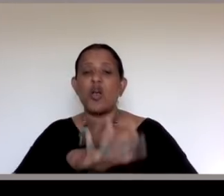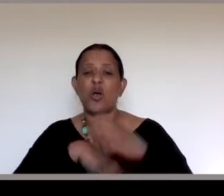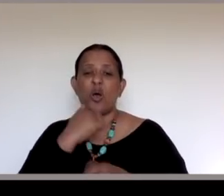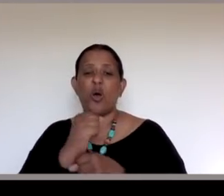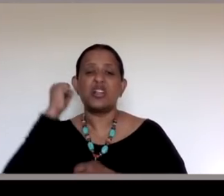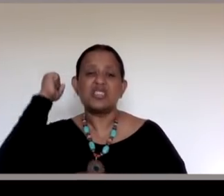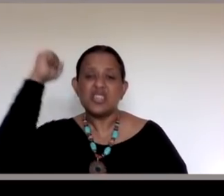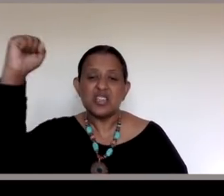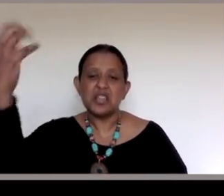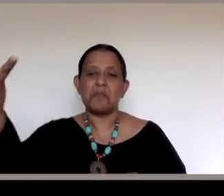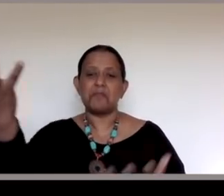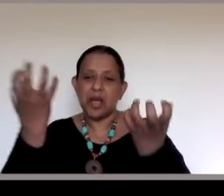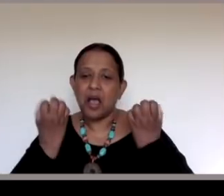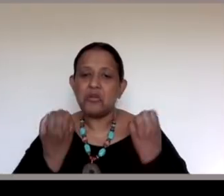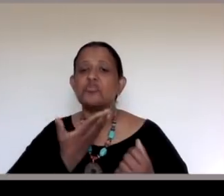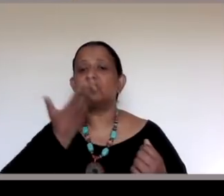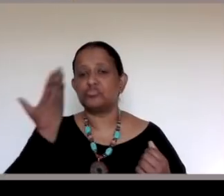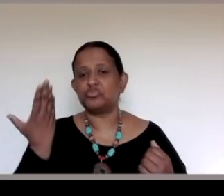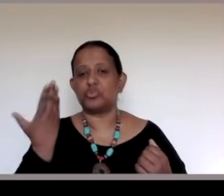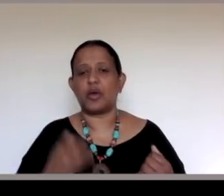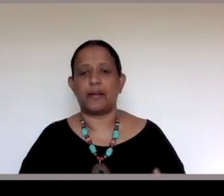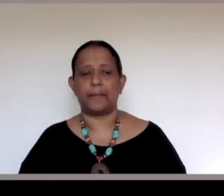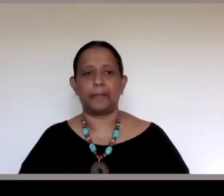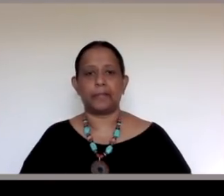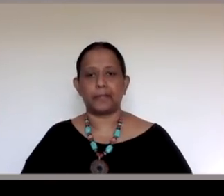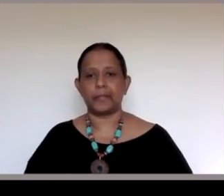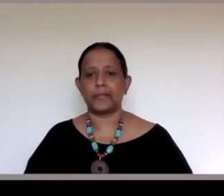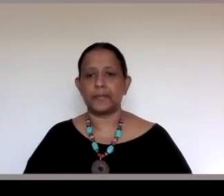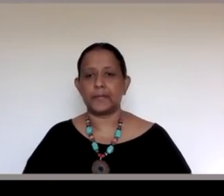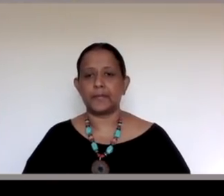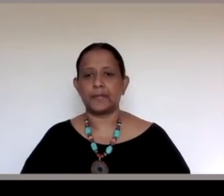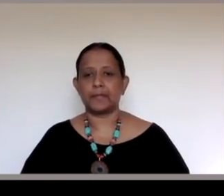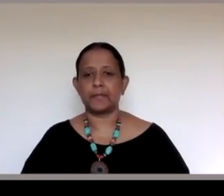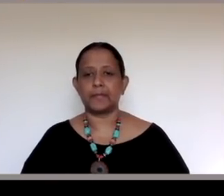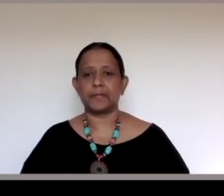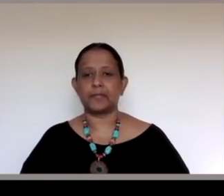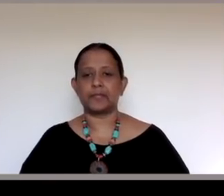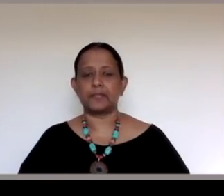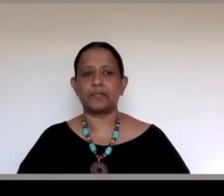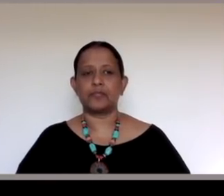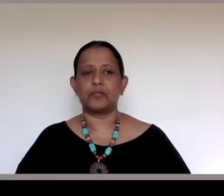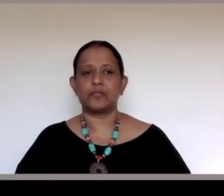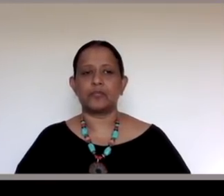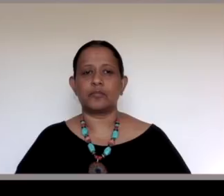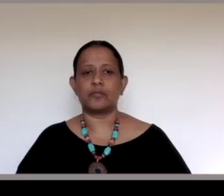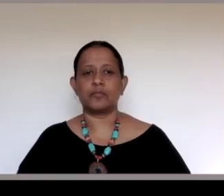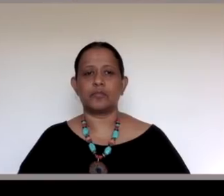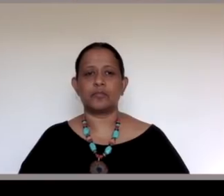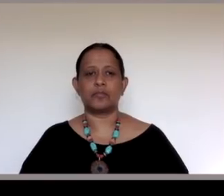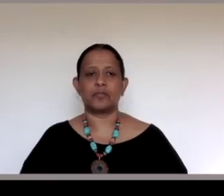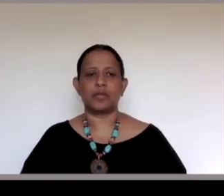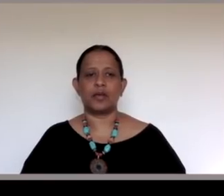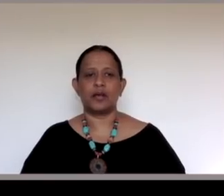சரே வந்தே ஒபட்ட வட்டினா கமக் தியனவா. பிரியமானவர்களே உங்களுக்கு ஒரு பெருமதி இருக்கிறது. ஒபட்ட சுவிசேஷபாவயக் திபெனவா. உங்களுக்கு ஒரு தனித்துவம் இருக்கின்றது.